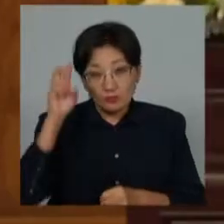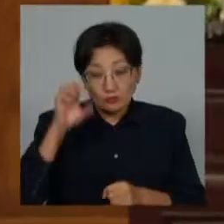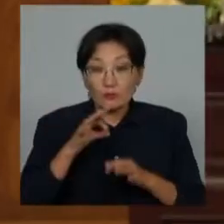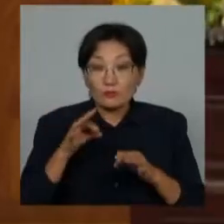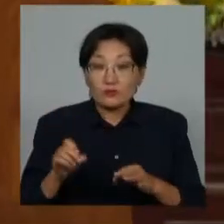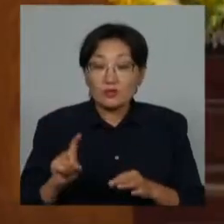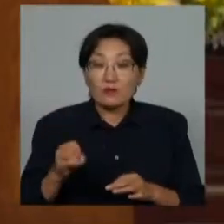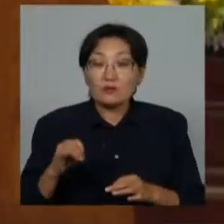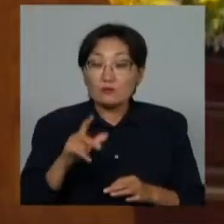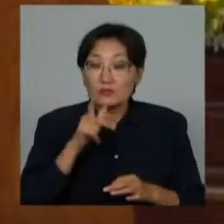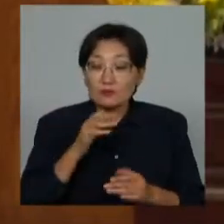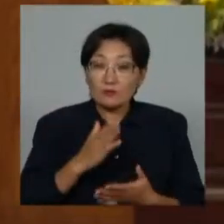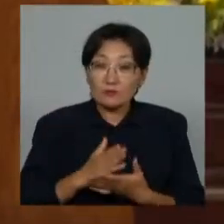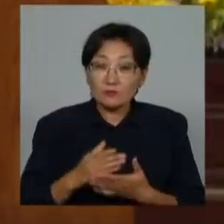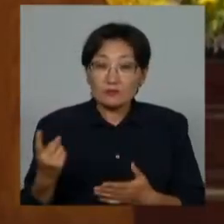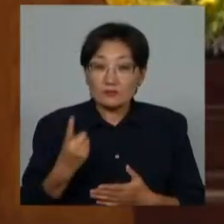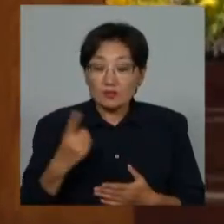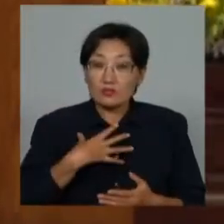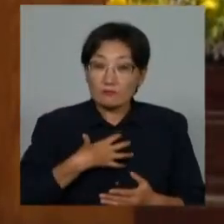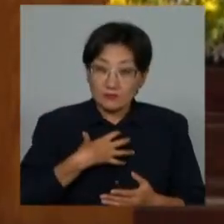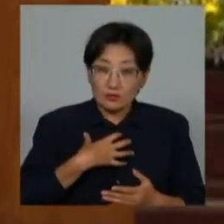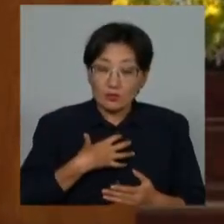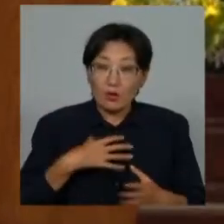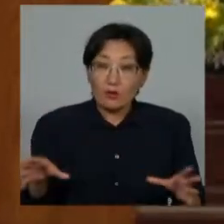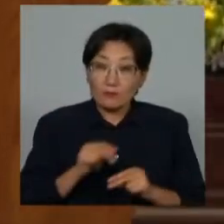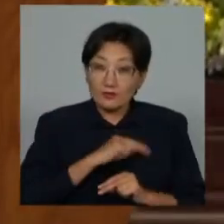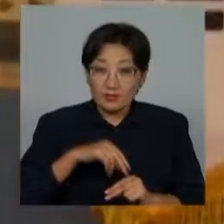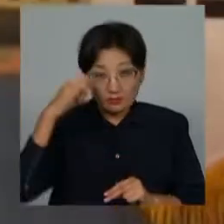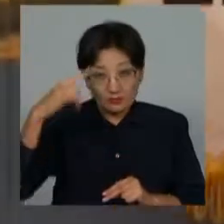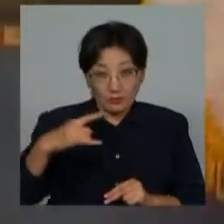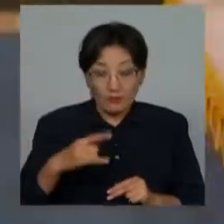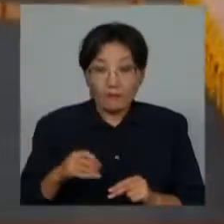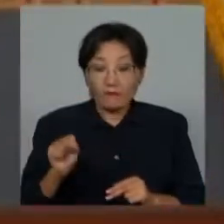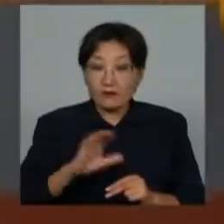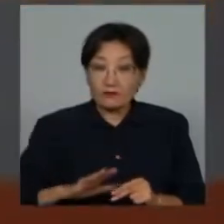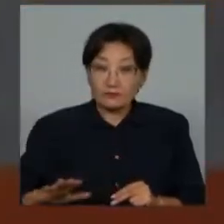подчеркнул, что Южная Корея является одним из важнейших партнеров Казахстана в Азии.